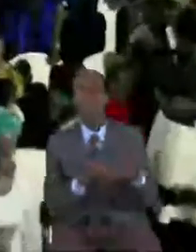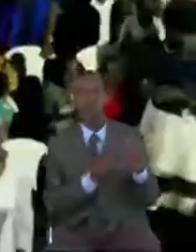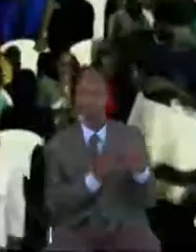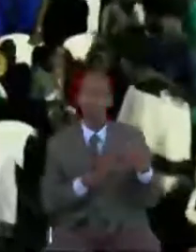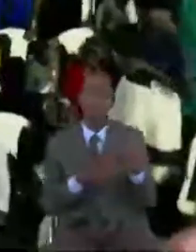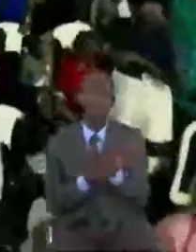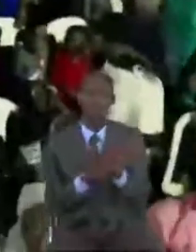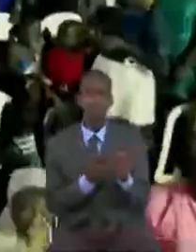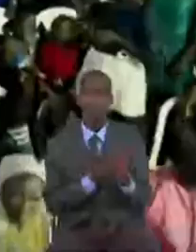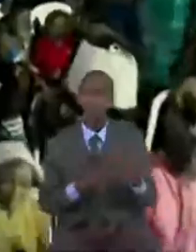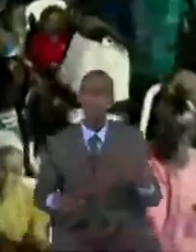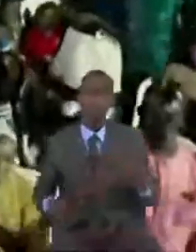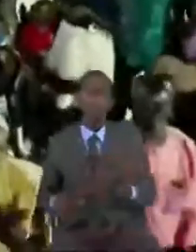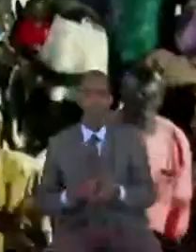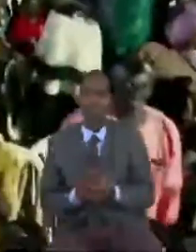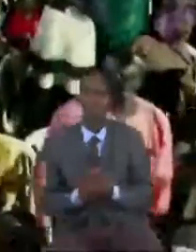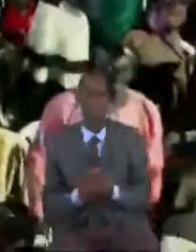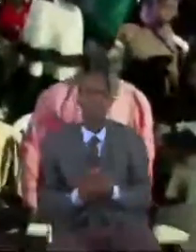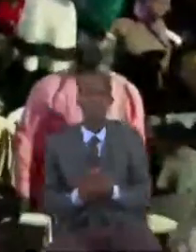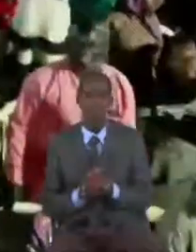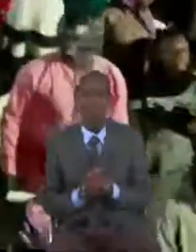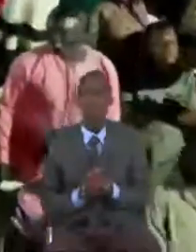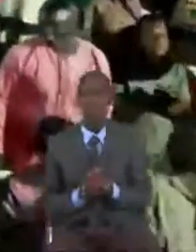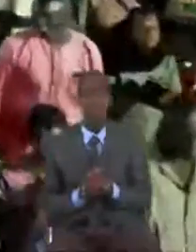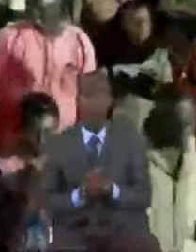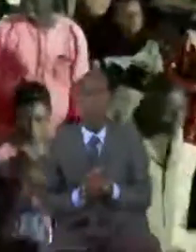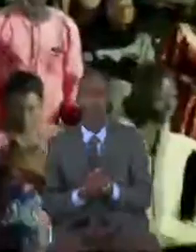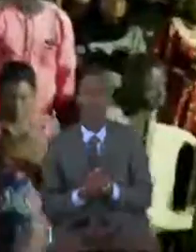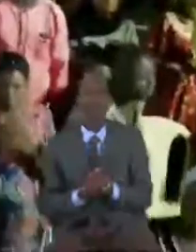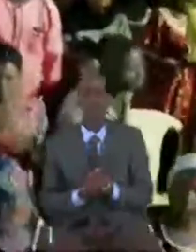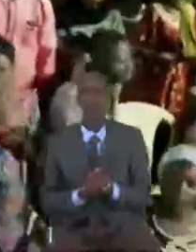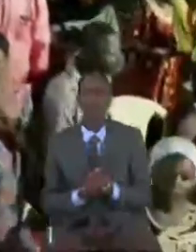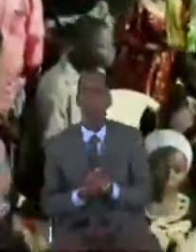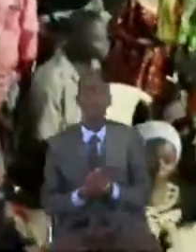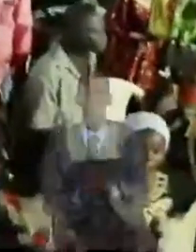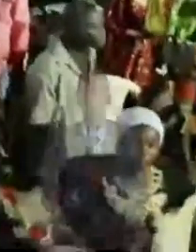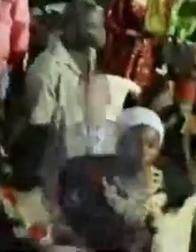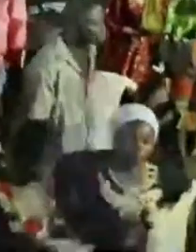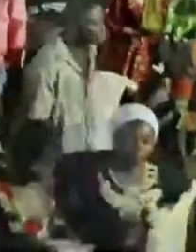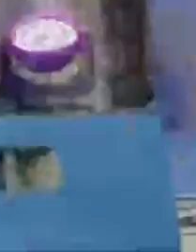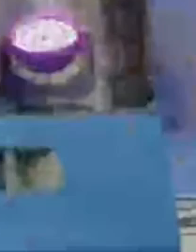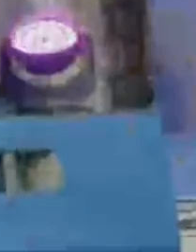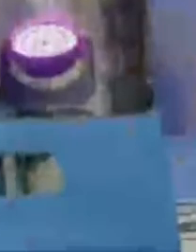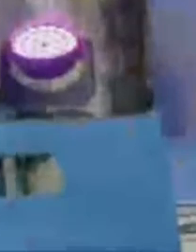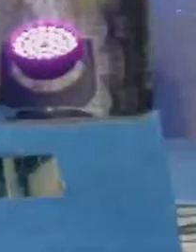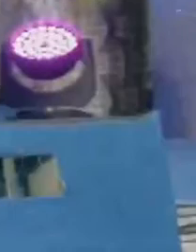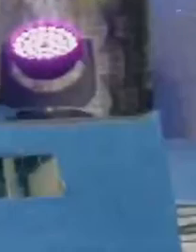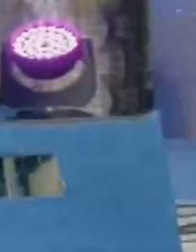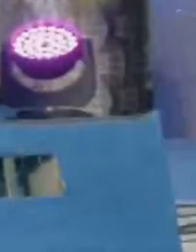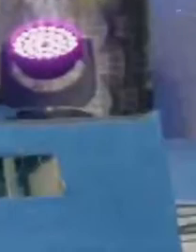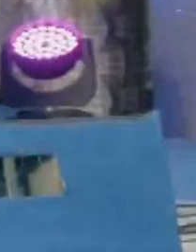Quelle nuit merveilleuse d'adoration, de chant, de communion,